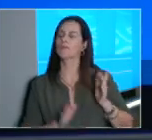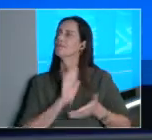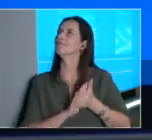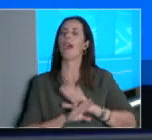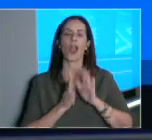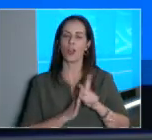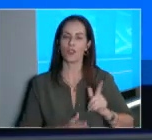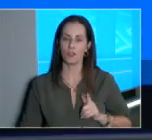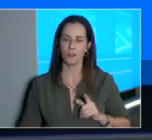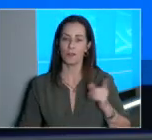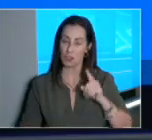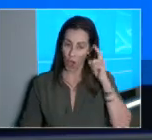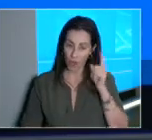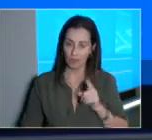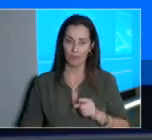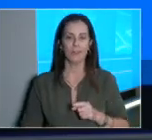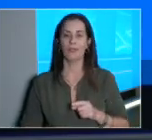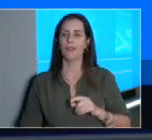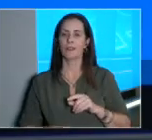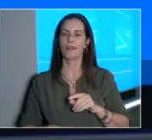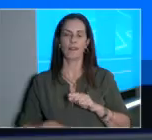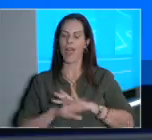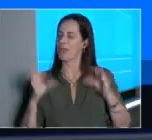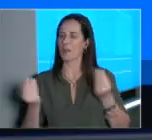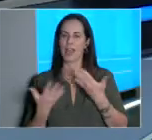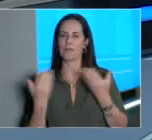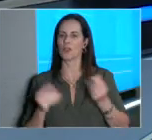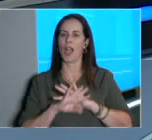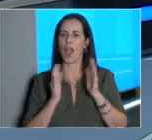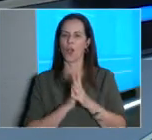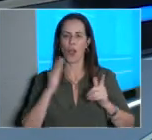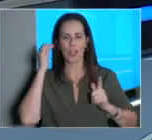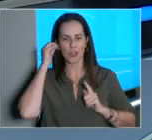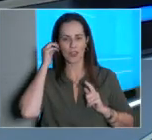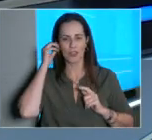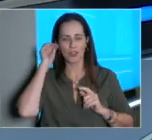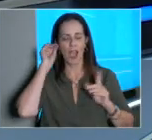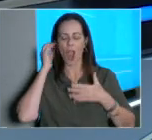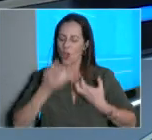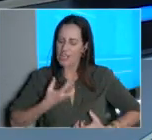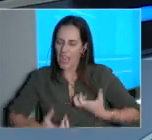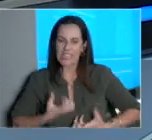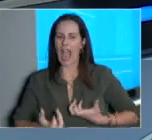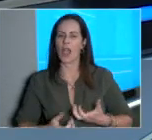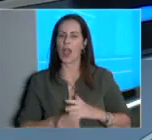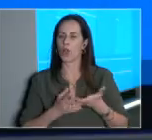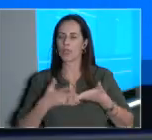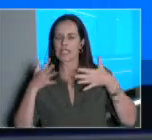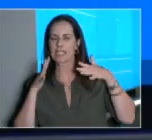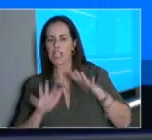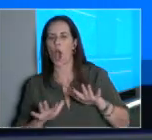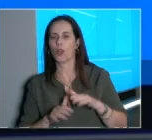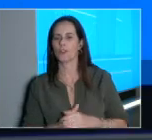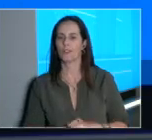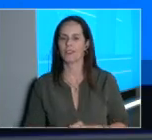נקודה. מי שחושב... אף אחד בשולחן הזה לא חושב אחר. בני אדם, הכל אישי. הכל אישי, הכל יצרים, הכל סנאות,